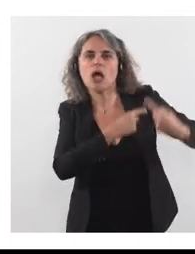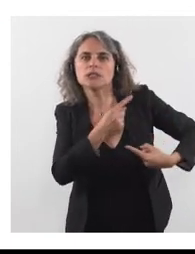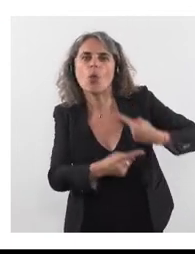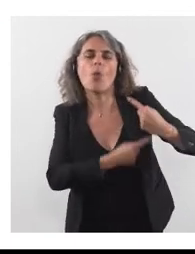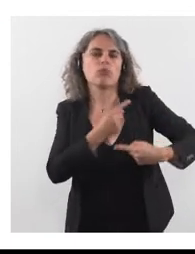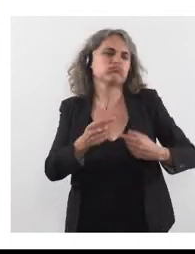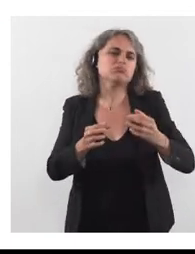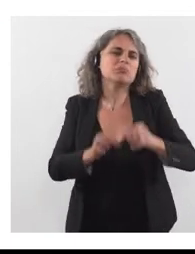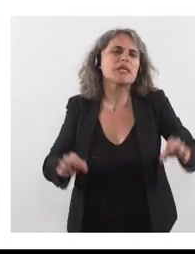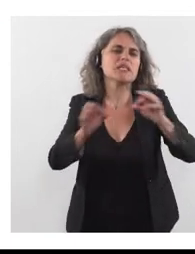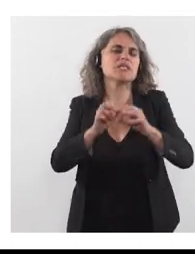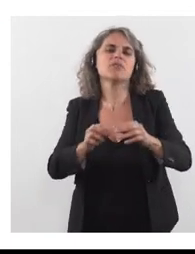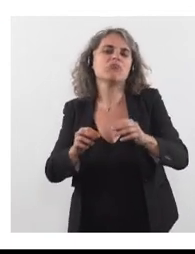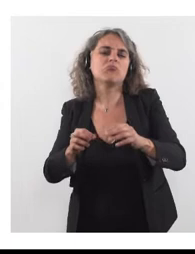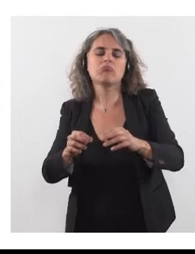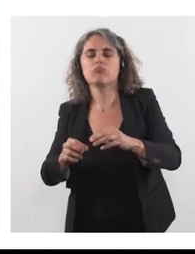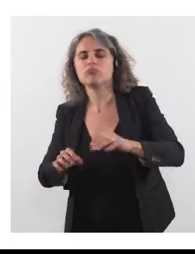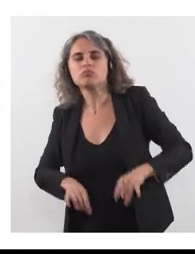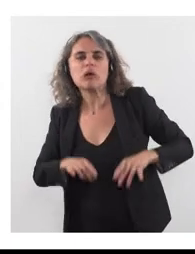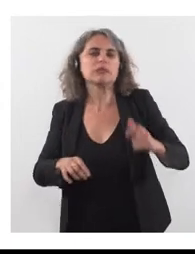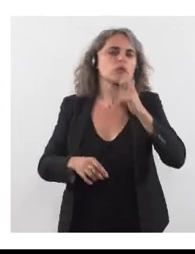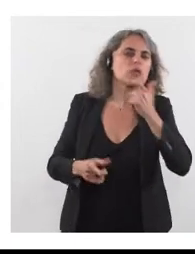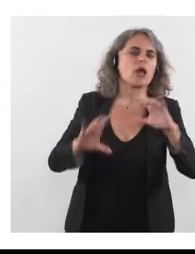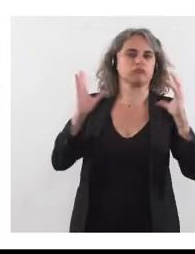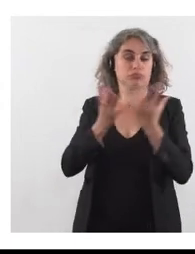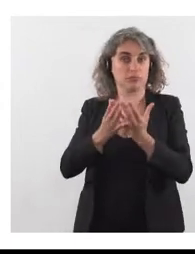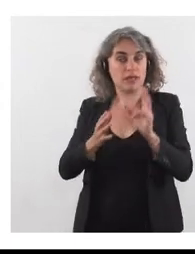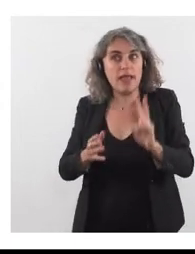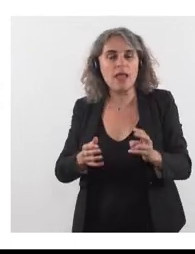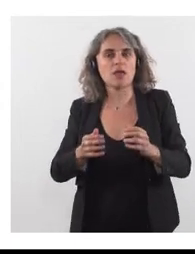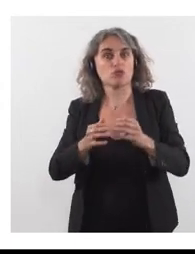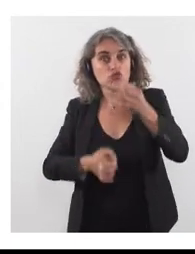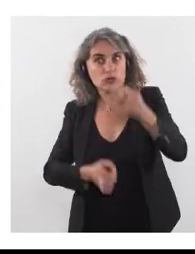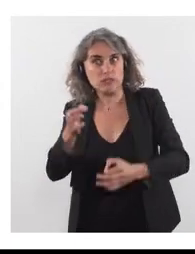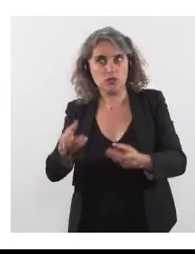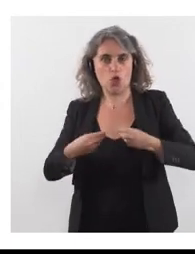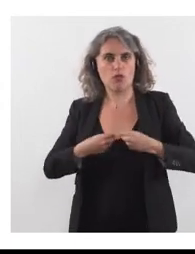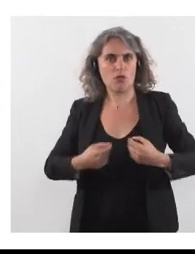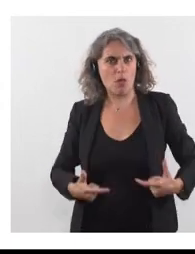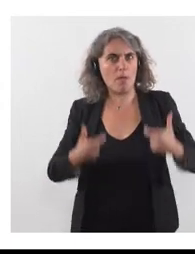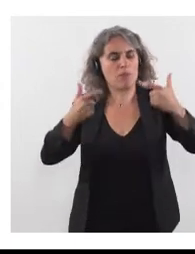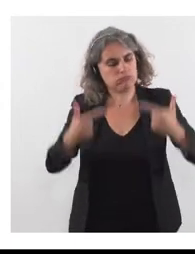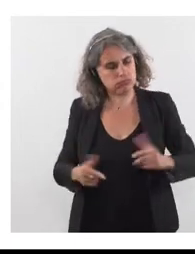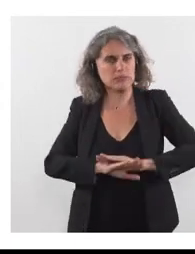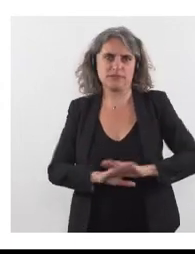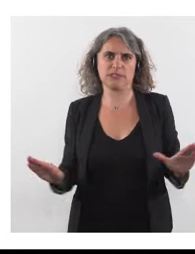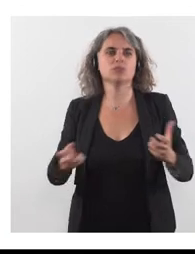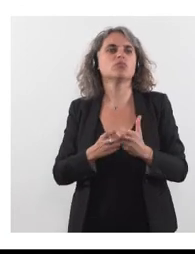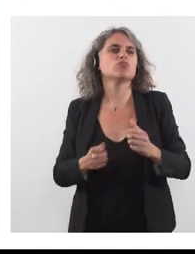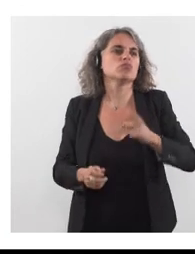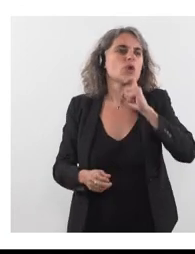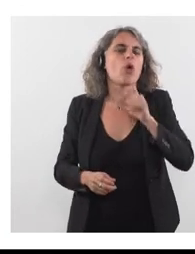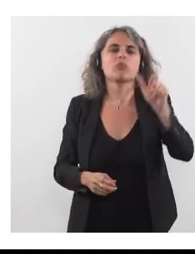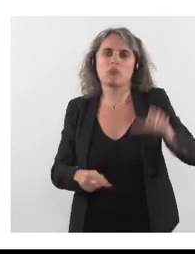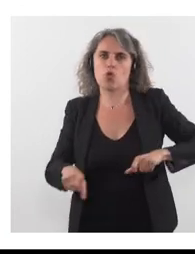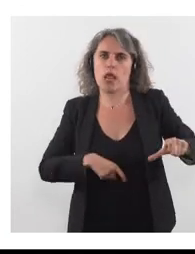law, aller en justice fait partie d'une manière de résoudre des conflits. Patrick Charlier vous montrera